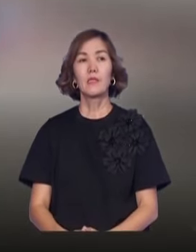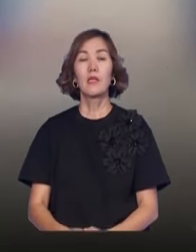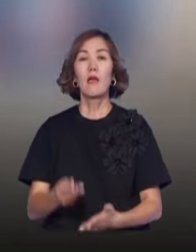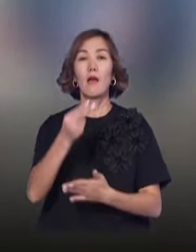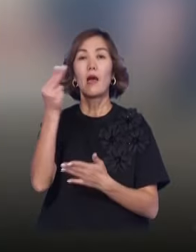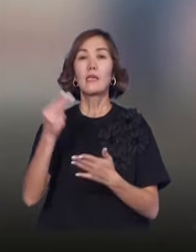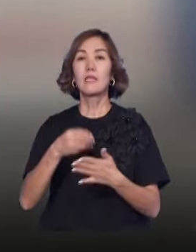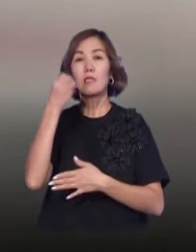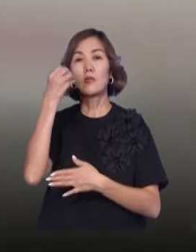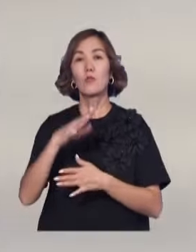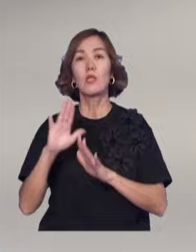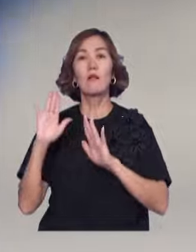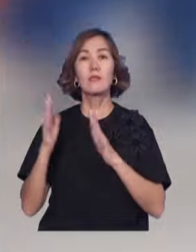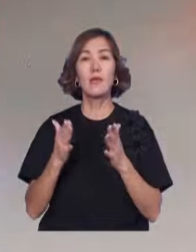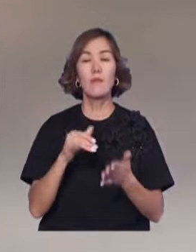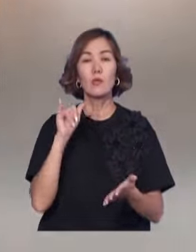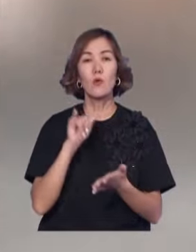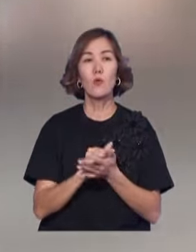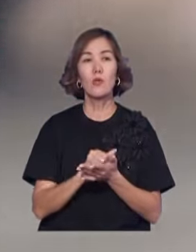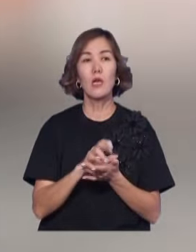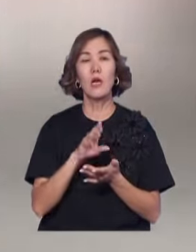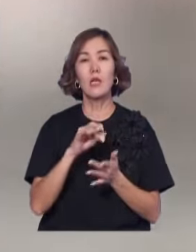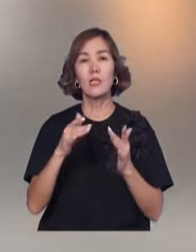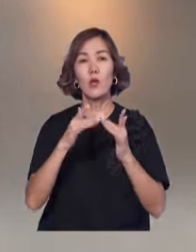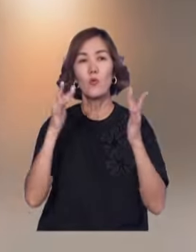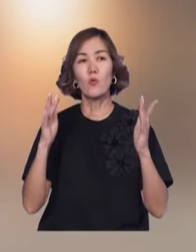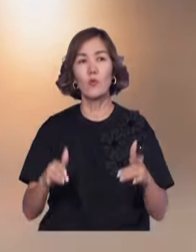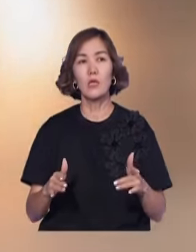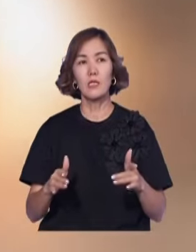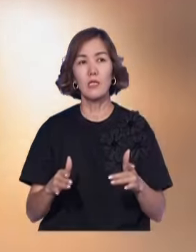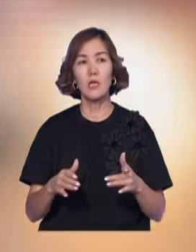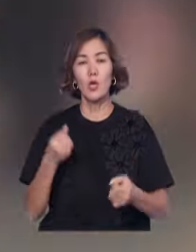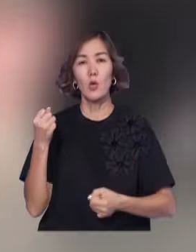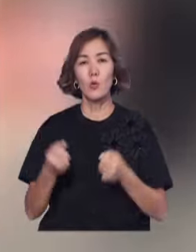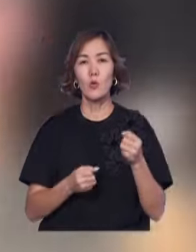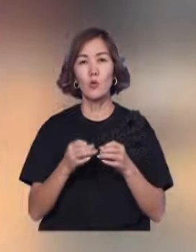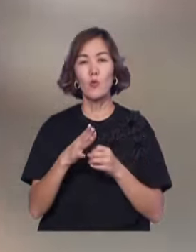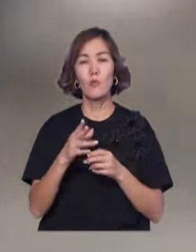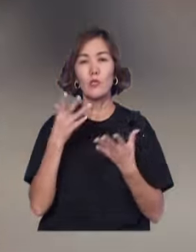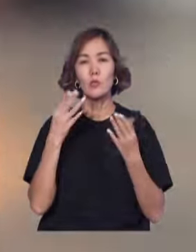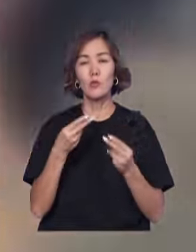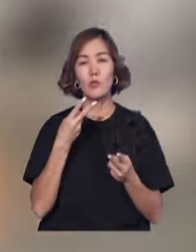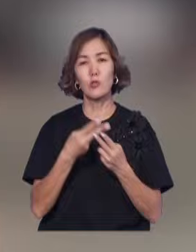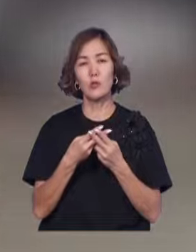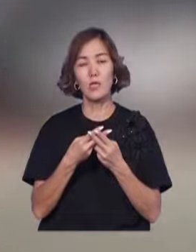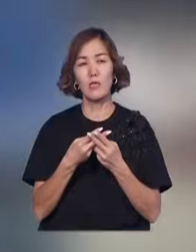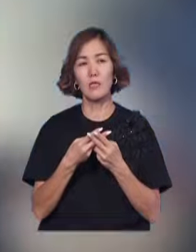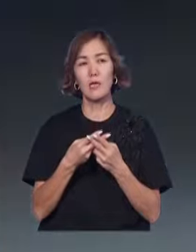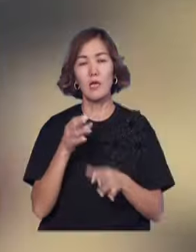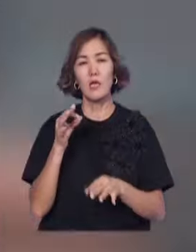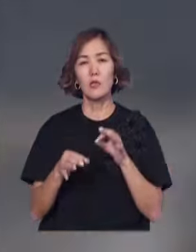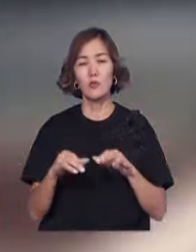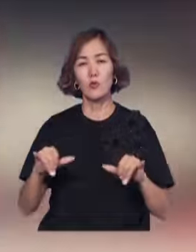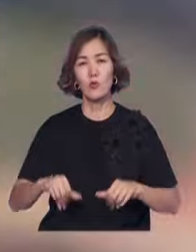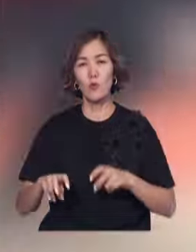Астанадағы орталық саябақта орналасқан Атырау көпіріне көлікпен шыққан азамат 15 тәулікке қамалды. Сот отырысында құқық